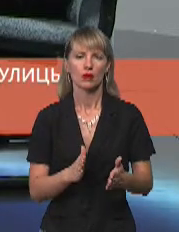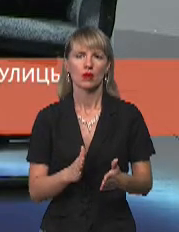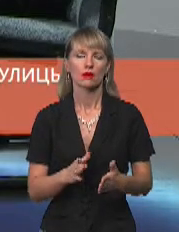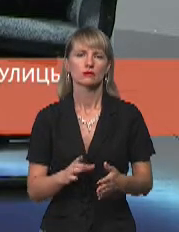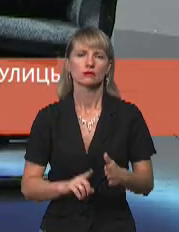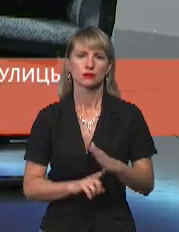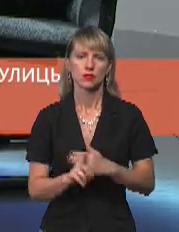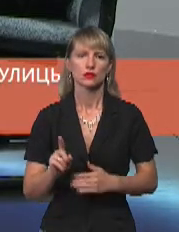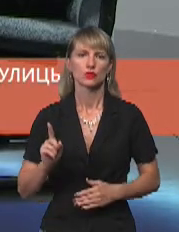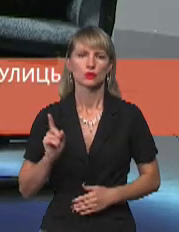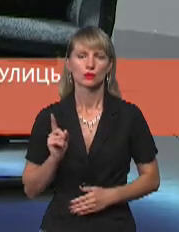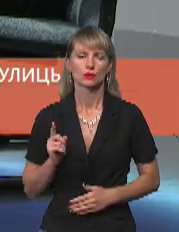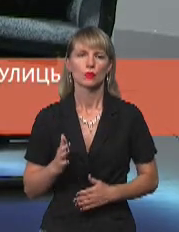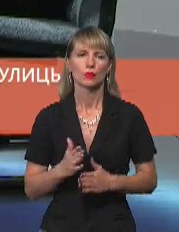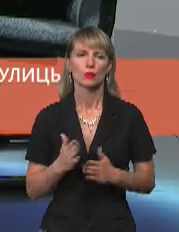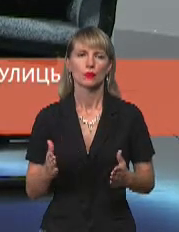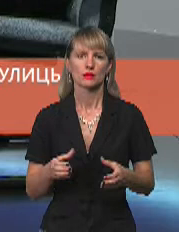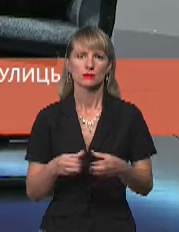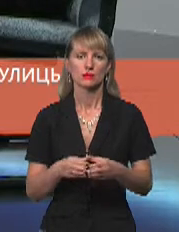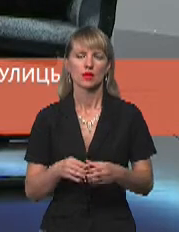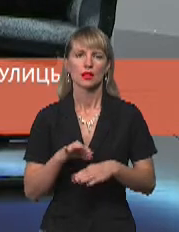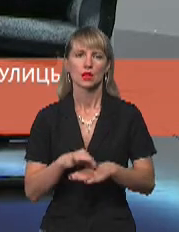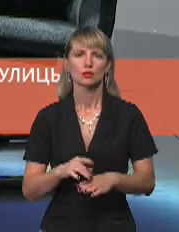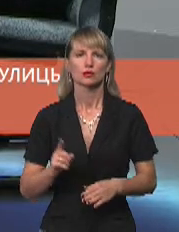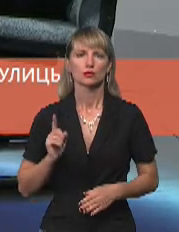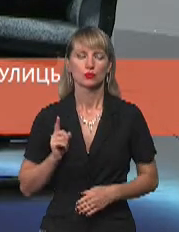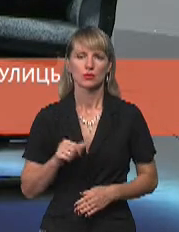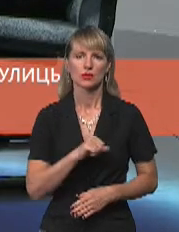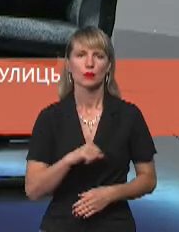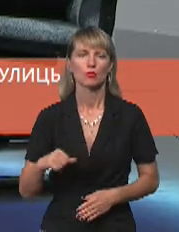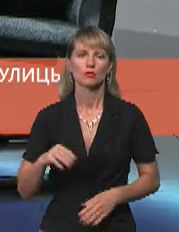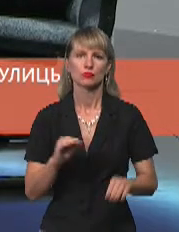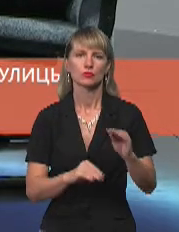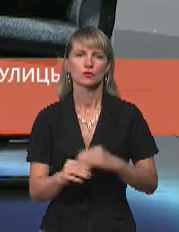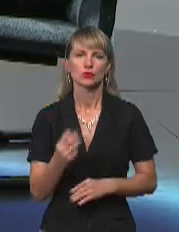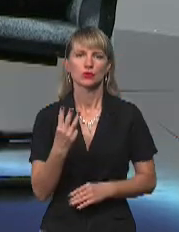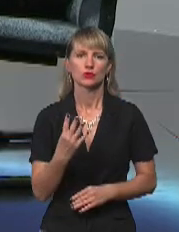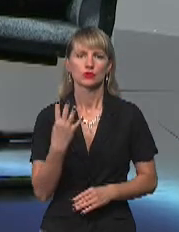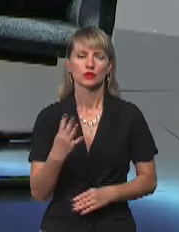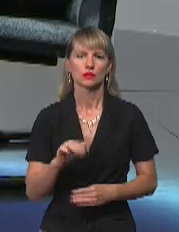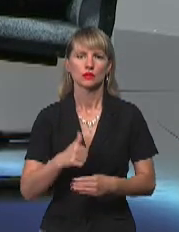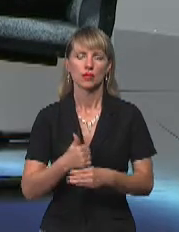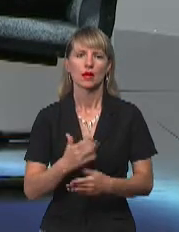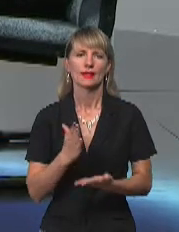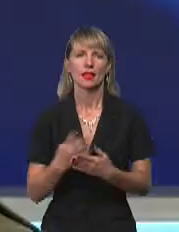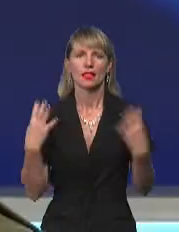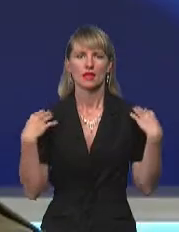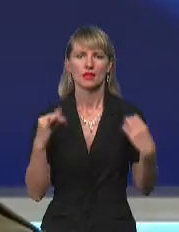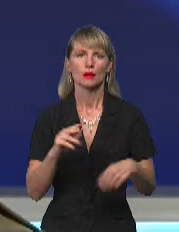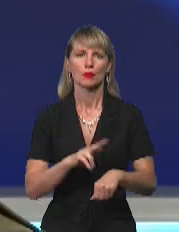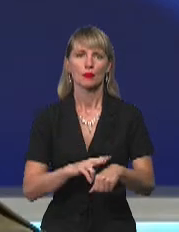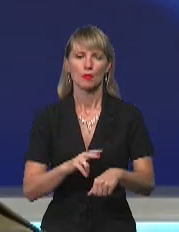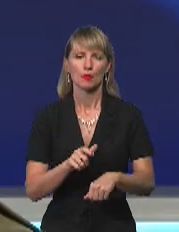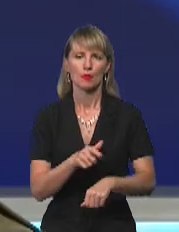служби, більшість нарядів несуть службу самостійно. Тобто у складі нарядів, які там з 3-4 військовослужбовців, є начальник військового наряду і патрульні, які